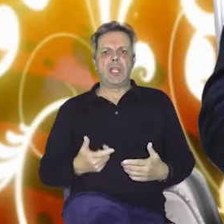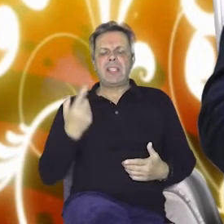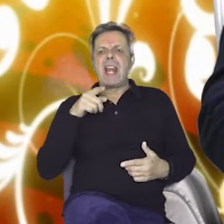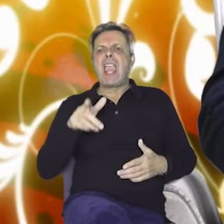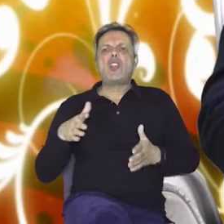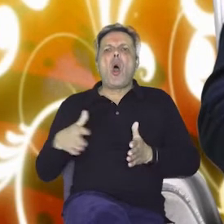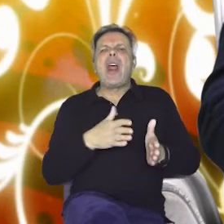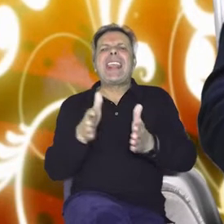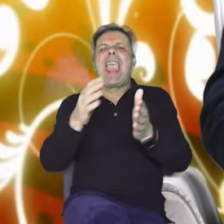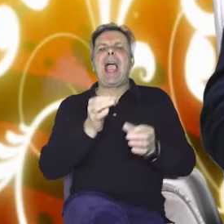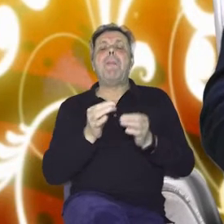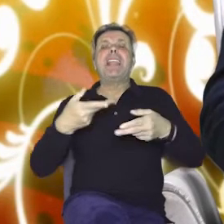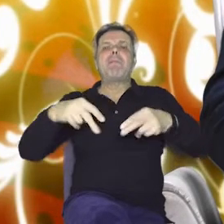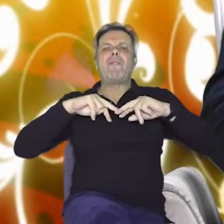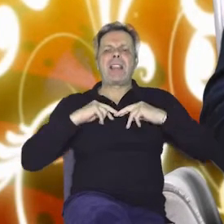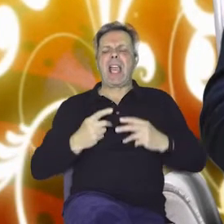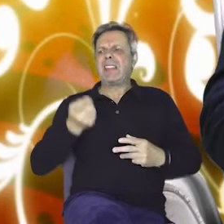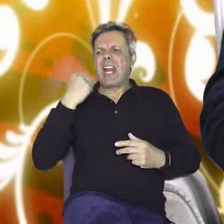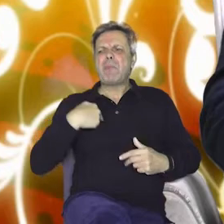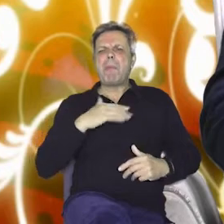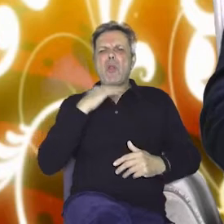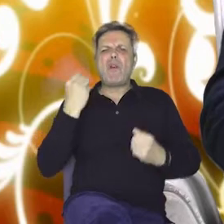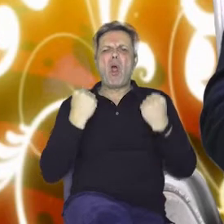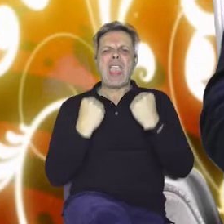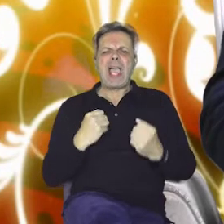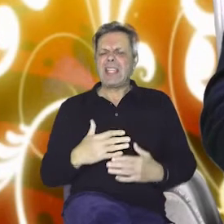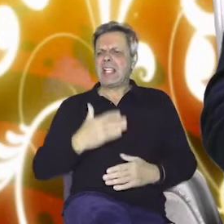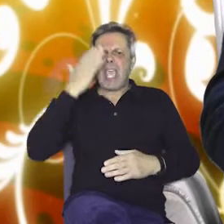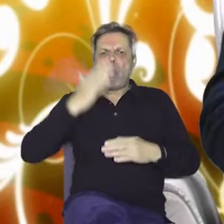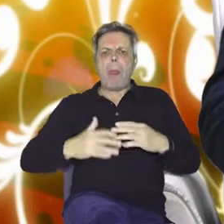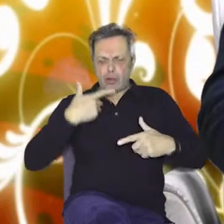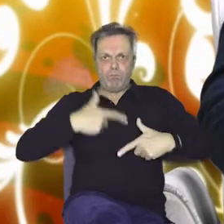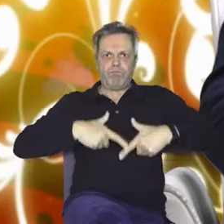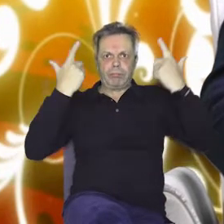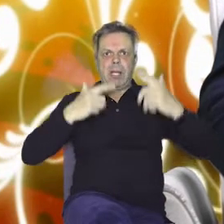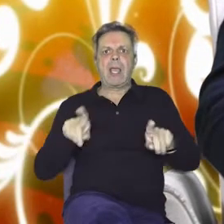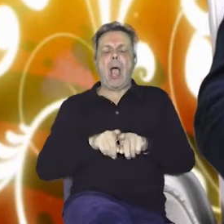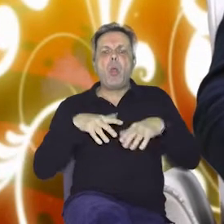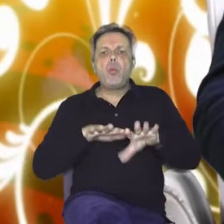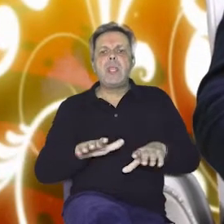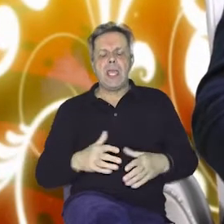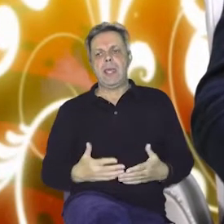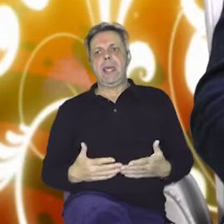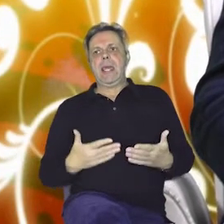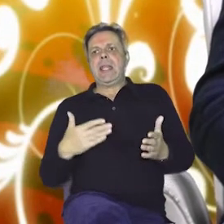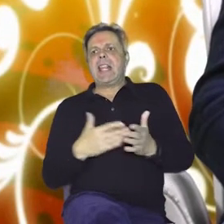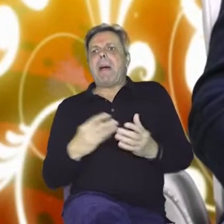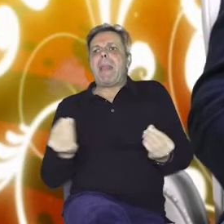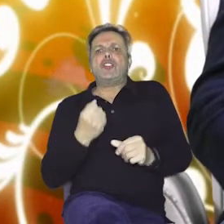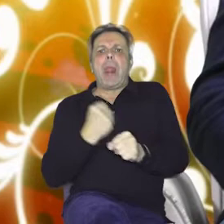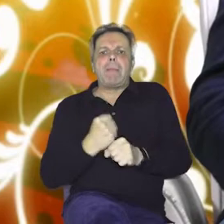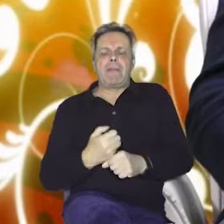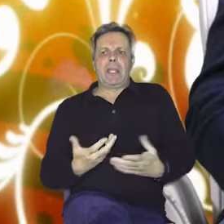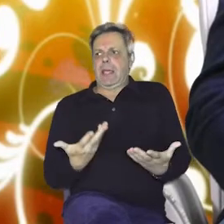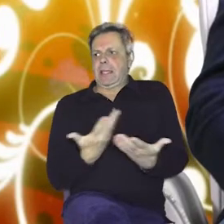bez povratka? Jesmo li dovoljno jaki da se konačno trgnemo kao ljudi? Treba nešto učiniti da